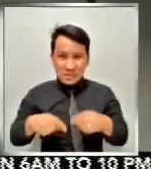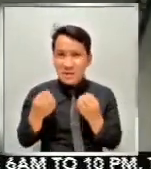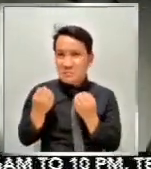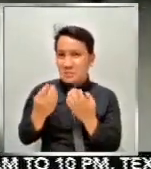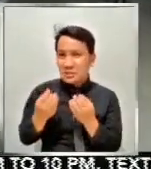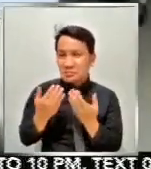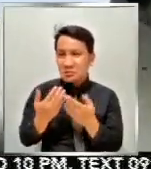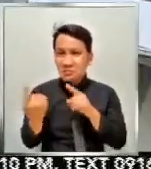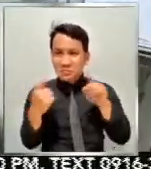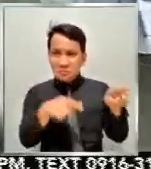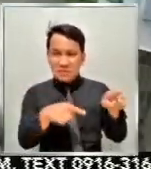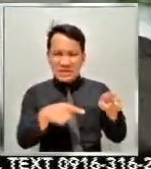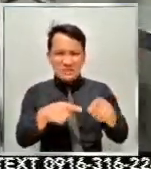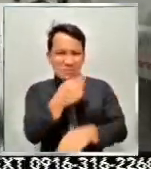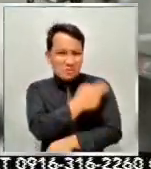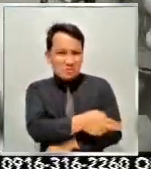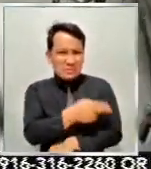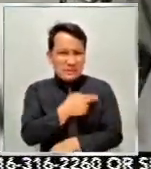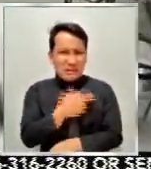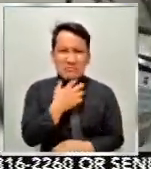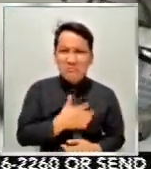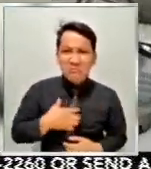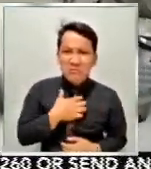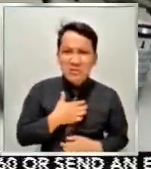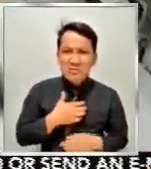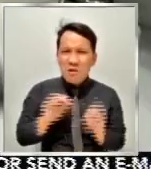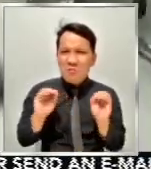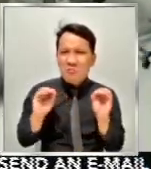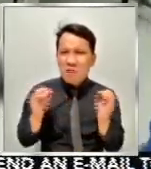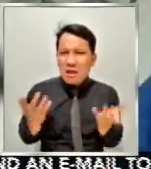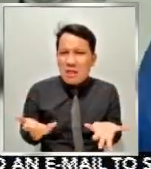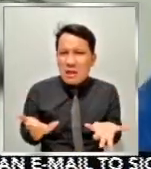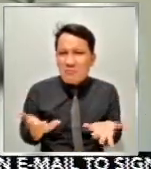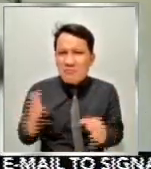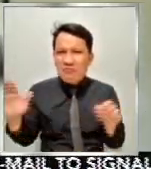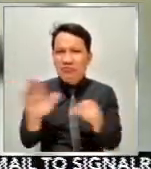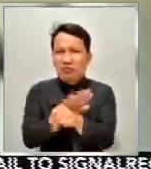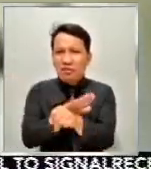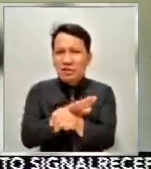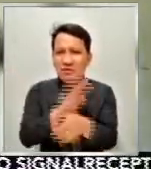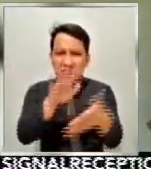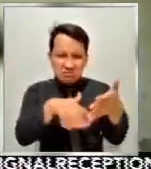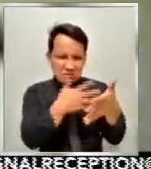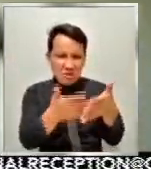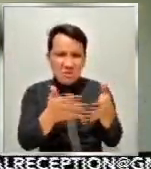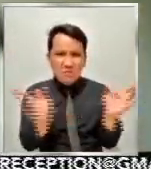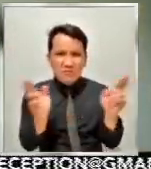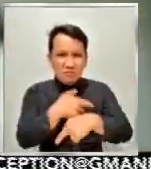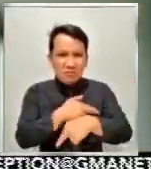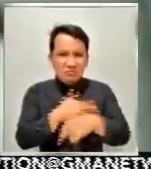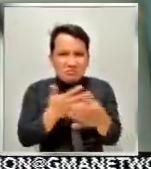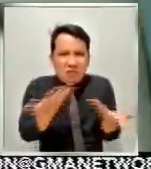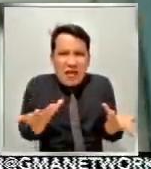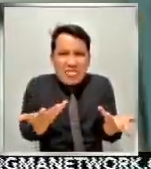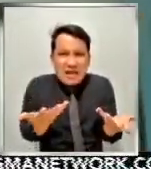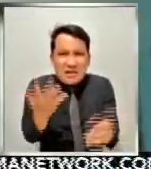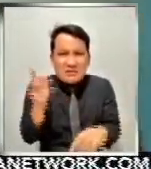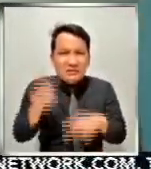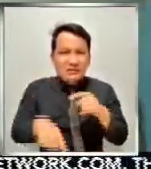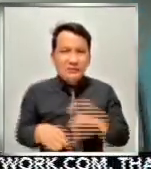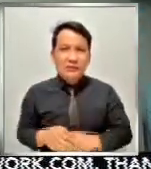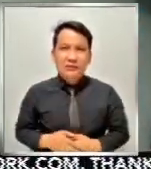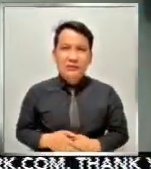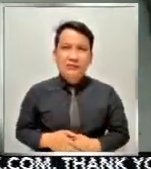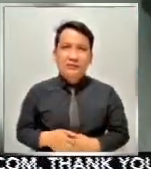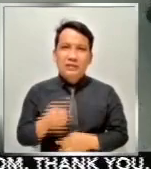mga paggamutan ang reklamo, wala nang mapuntahan. Natalo tayo doon sa last line of defense natin,